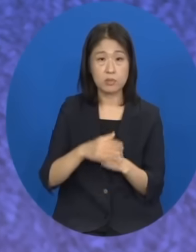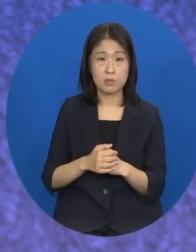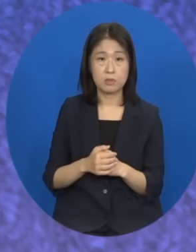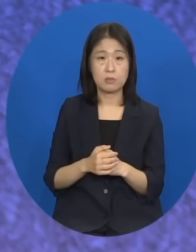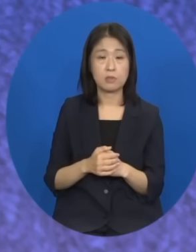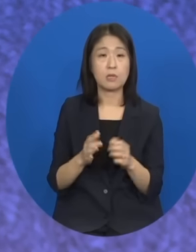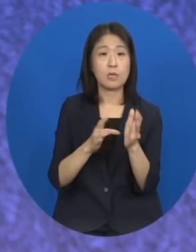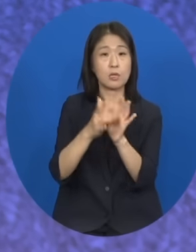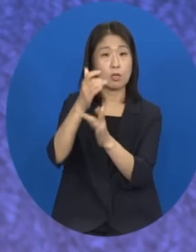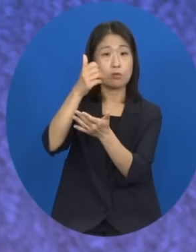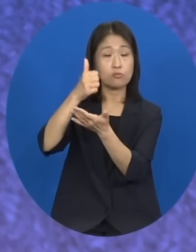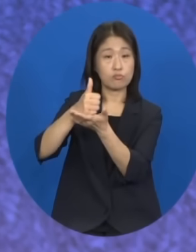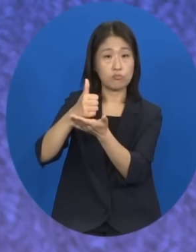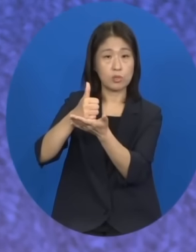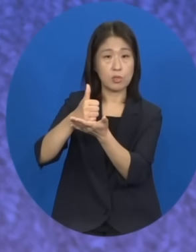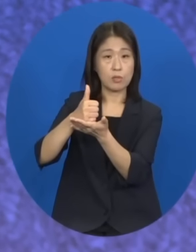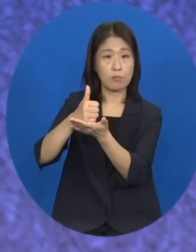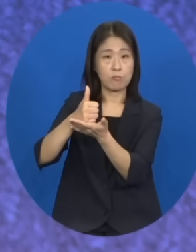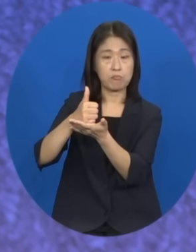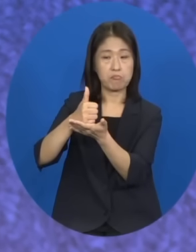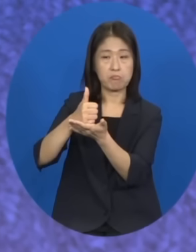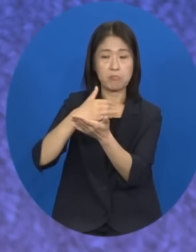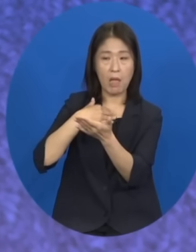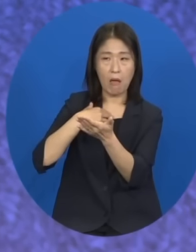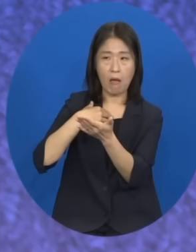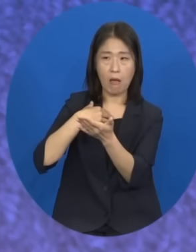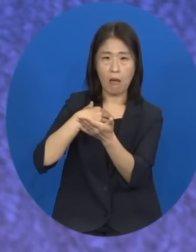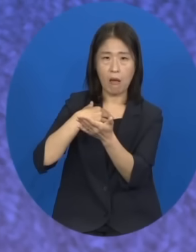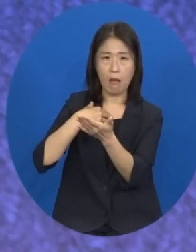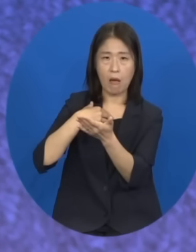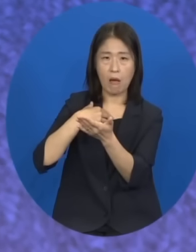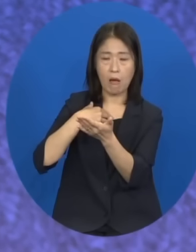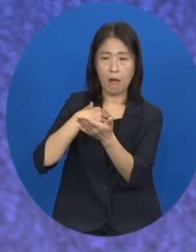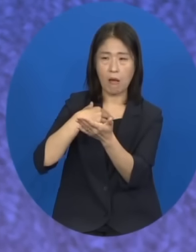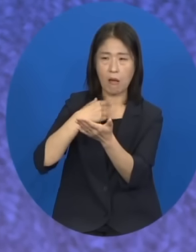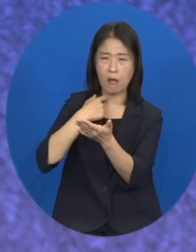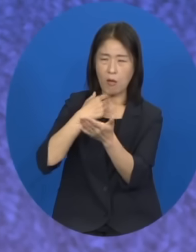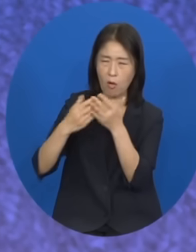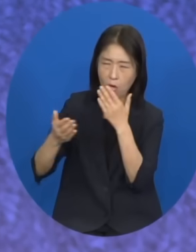겪어보고 난 다음에 믿을 분이 아니잖아요. 그분은